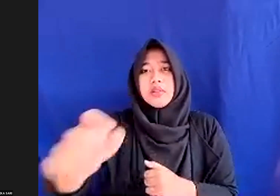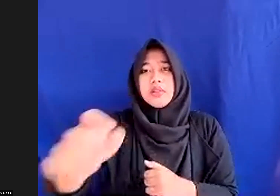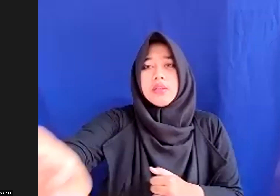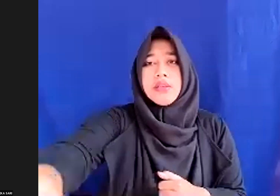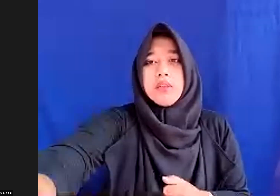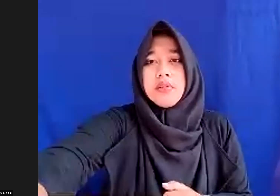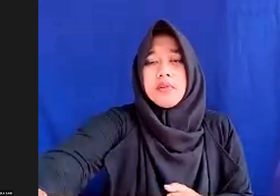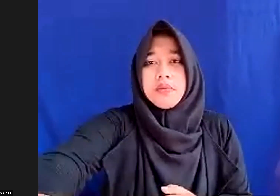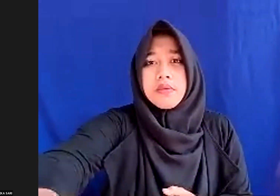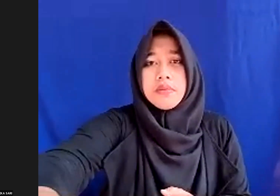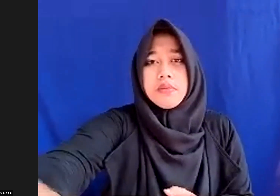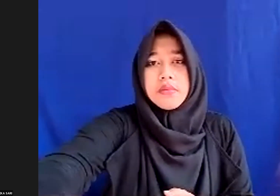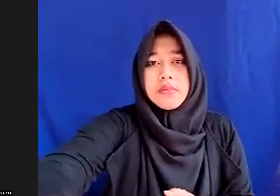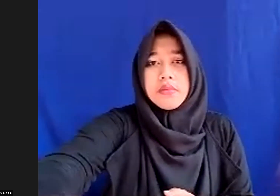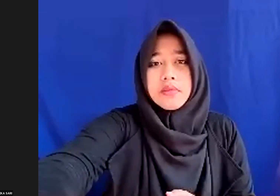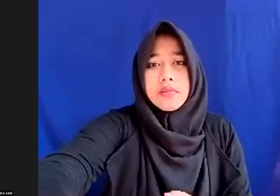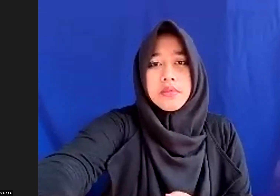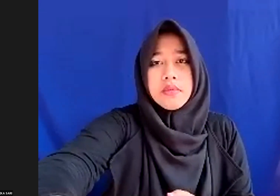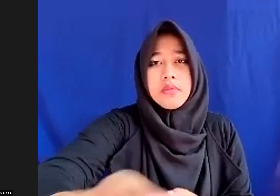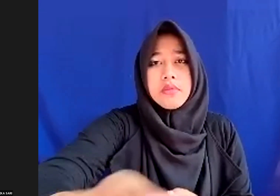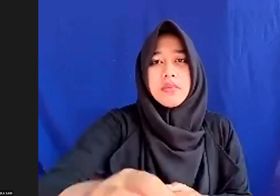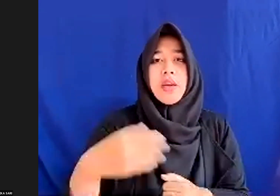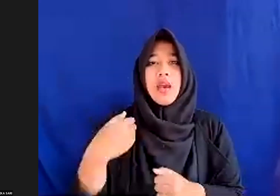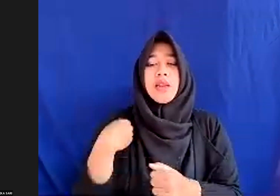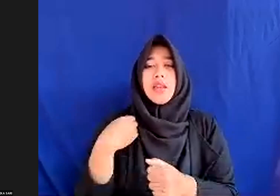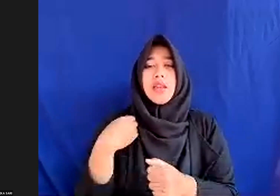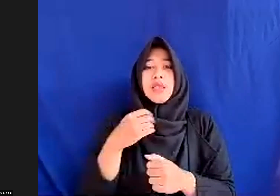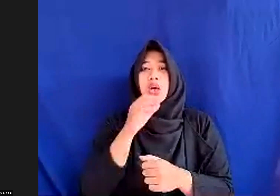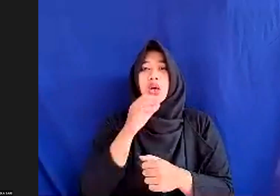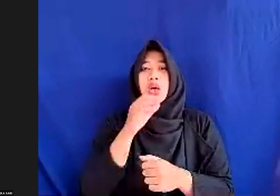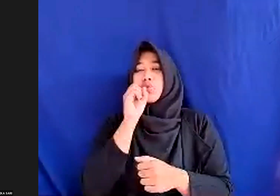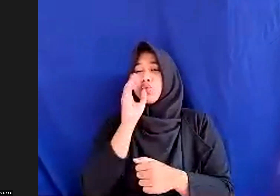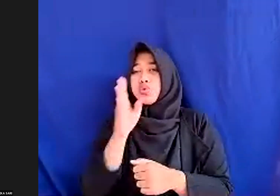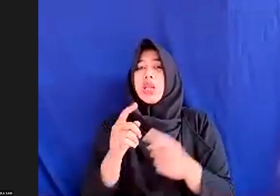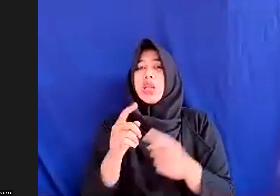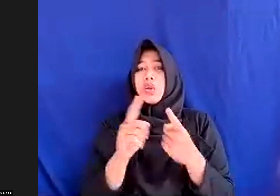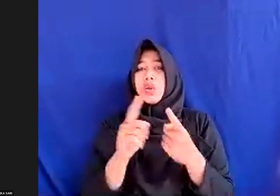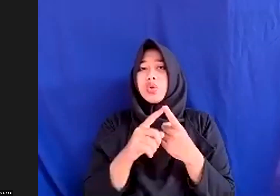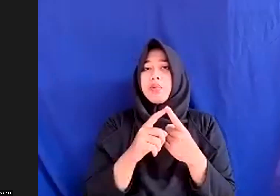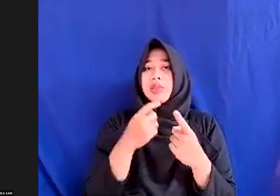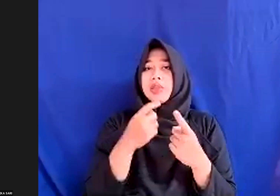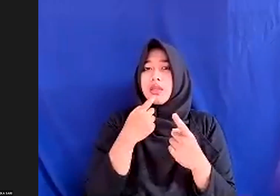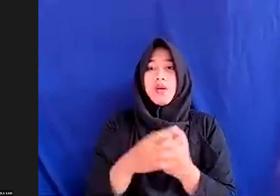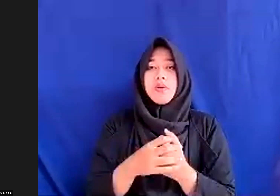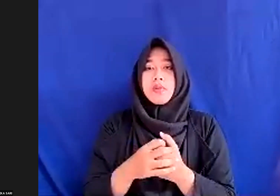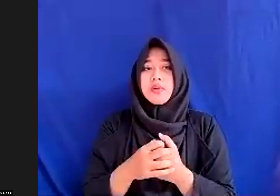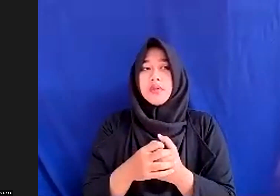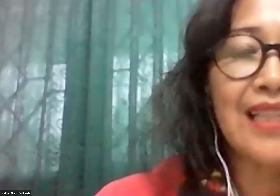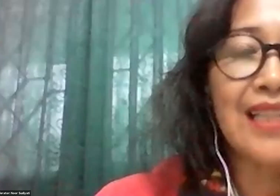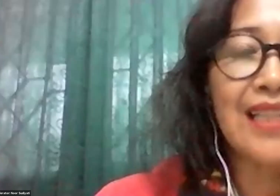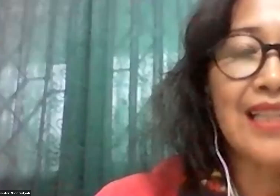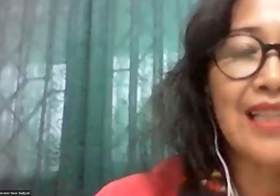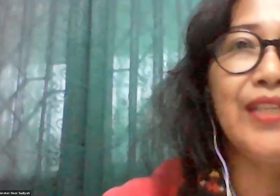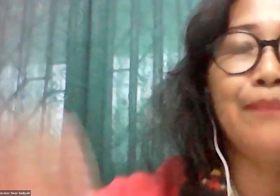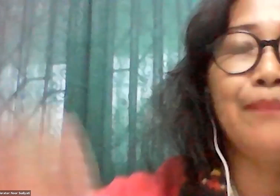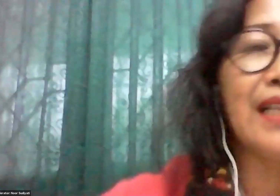kejujuran, terutama pada para petinggi-petinggi atau wakil-wakil rakyat ya, wakil-wakil kita